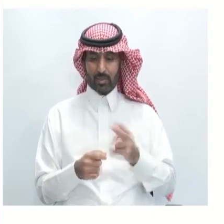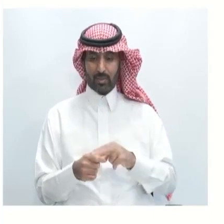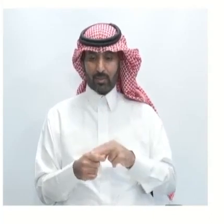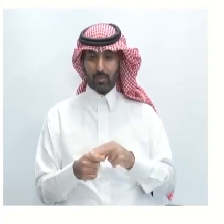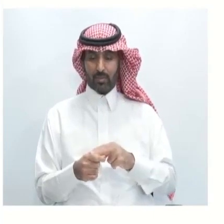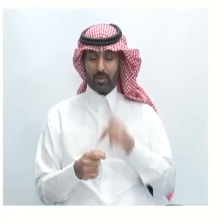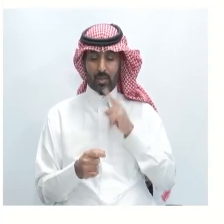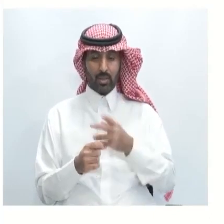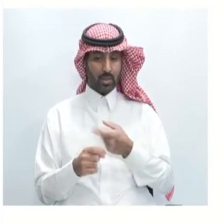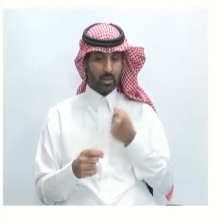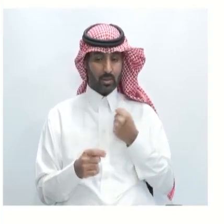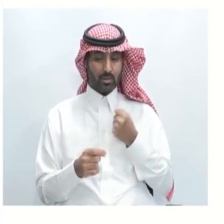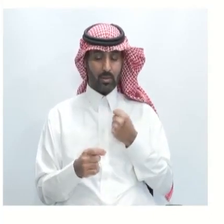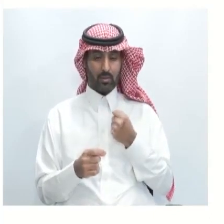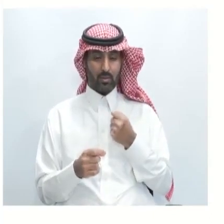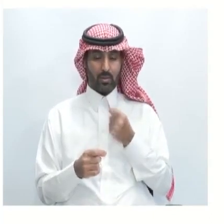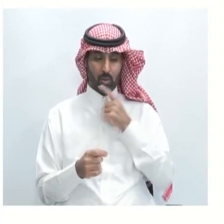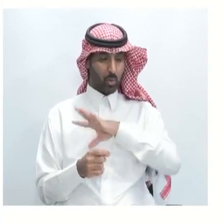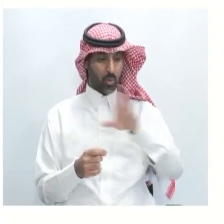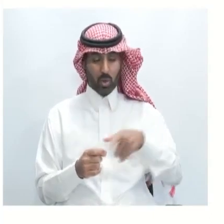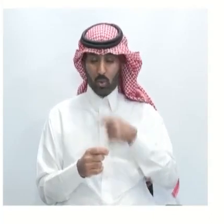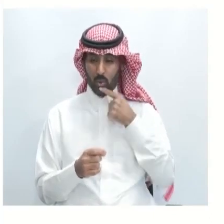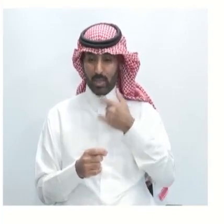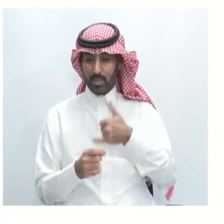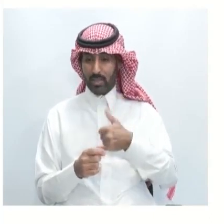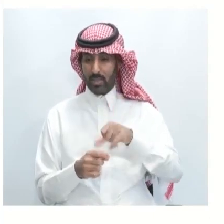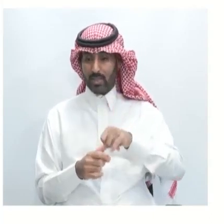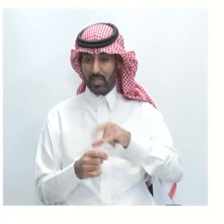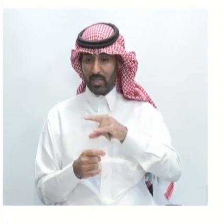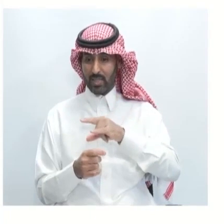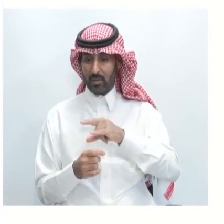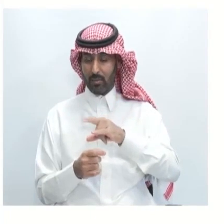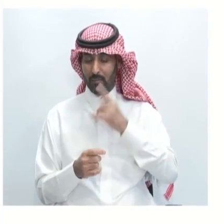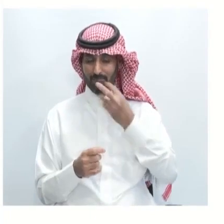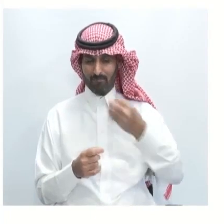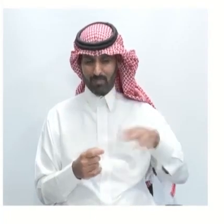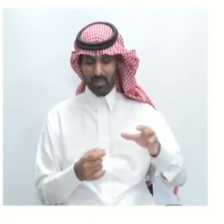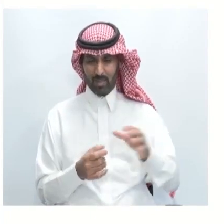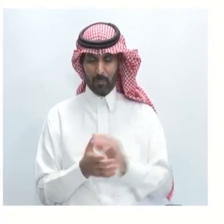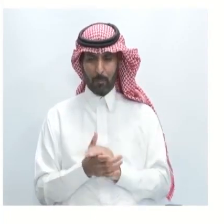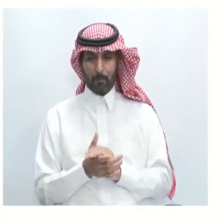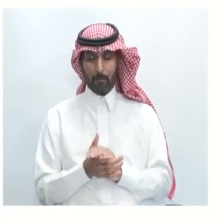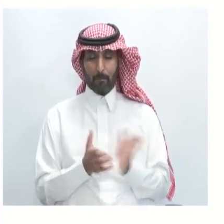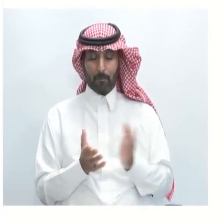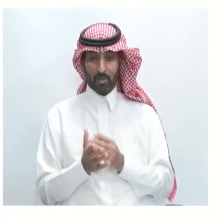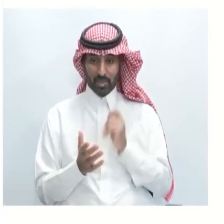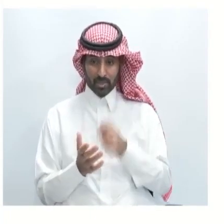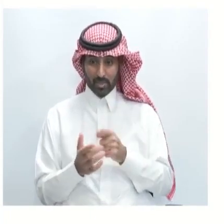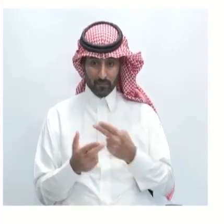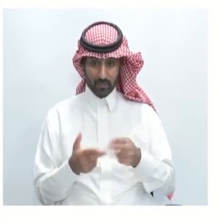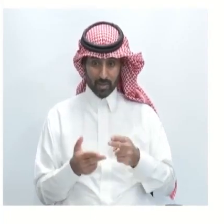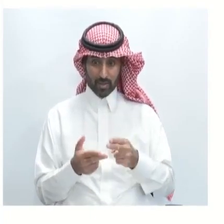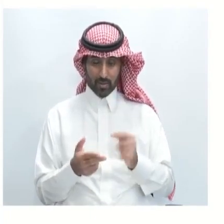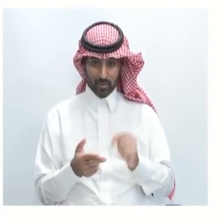النتيجه ماذا تكون تكون كل انواع الزيوت المهدرجه غير مرغوبه طيب هل حققنا الشروط